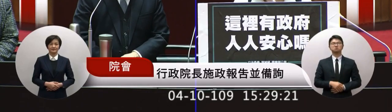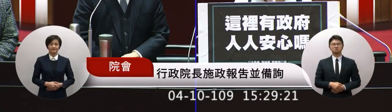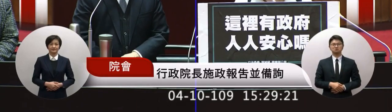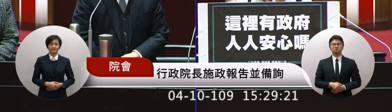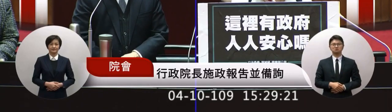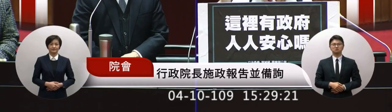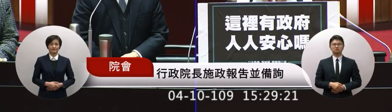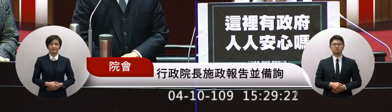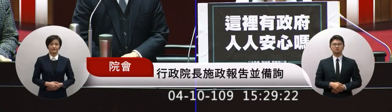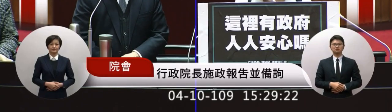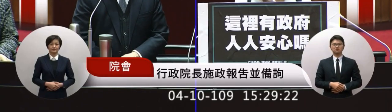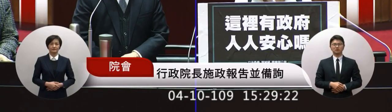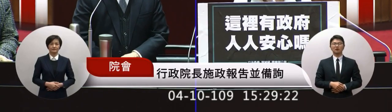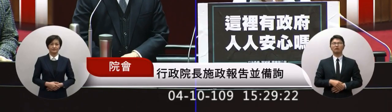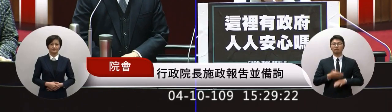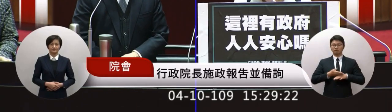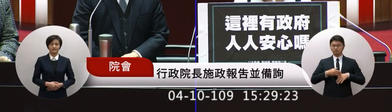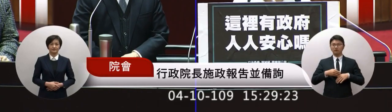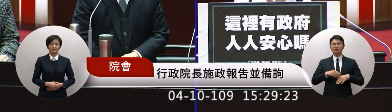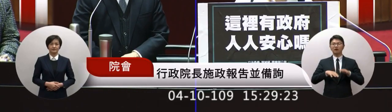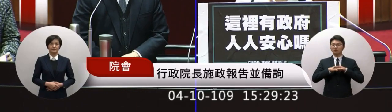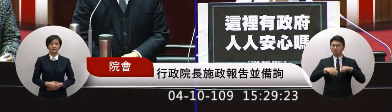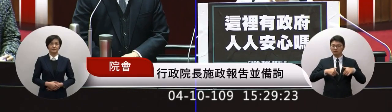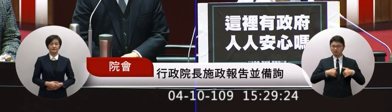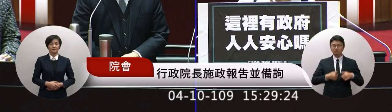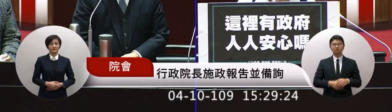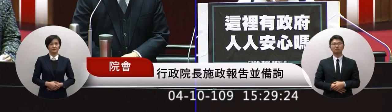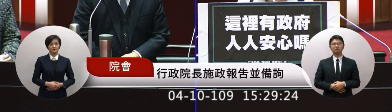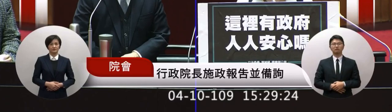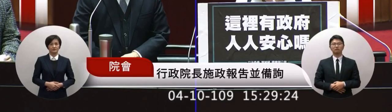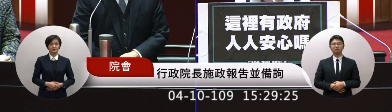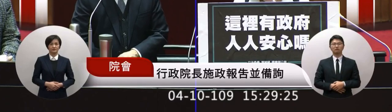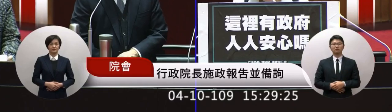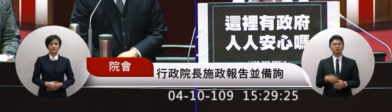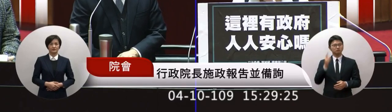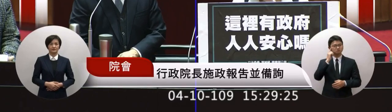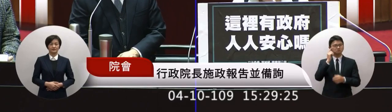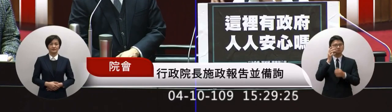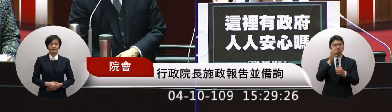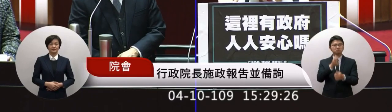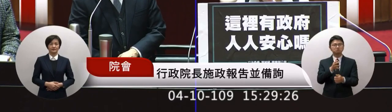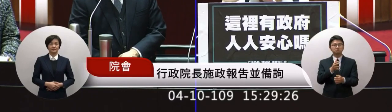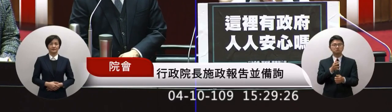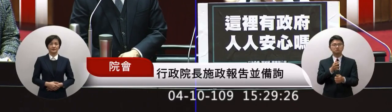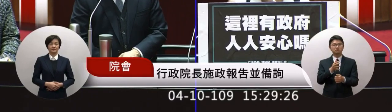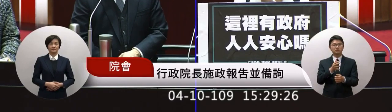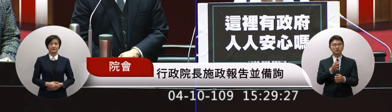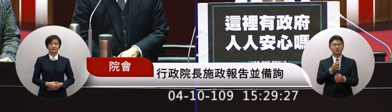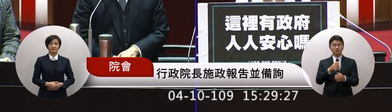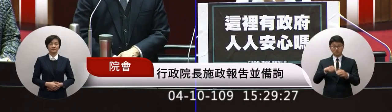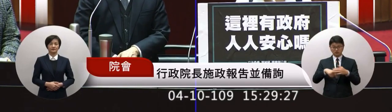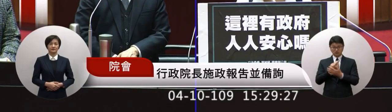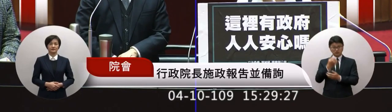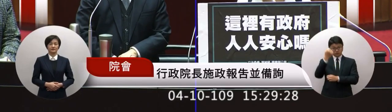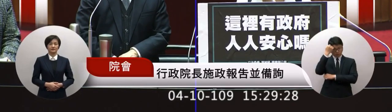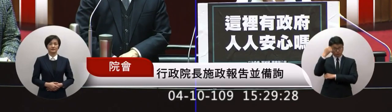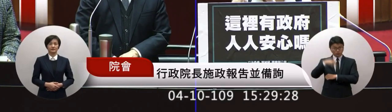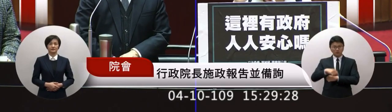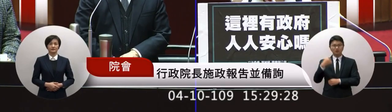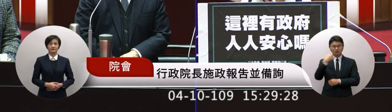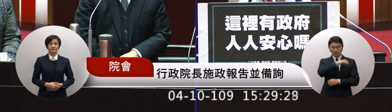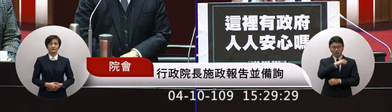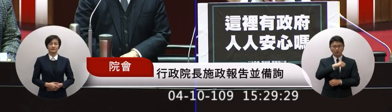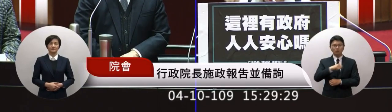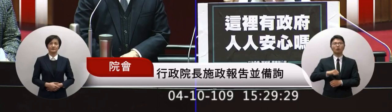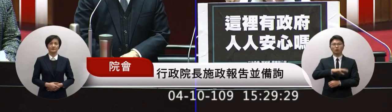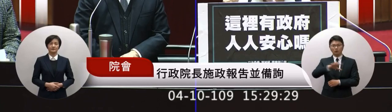心，请安心。但是这个安心，我想要请教的是，只让住在台湾的所有人